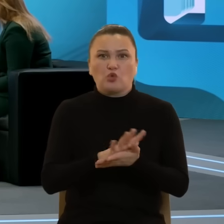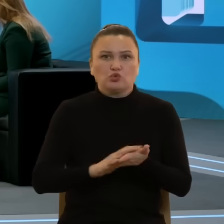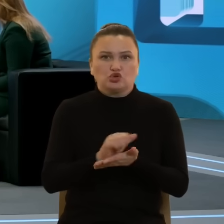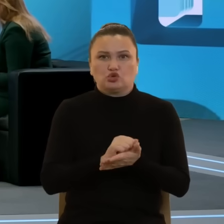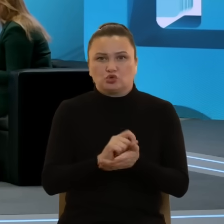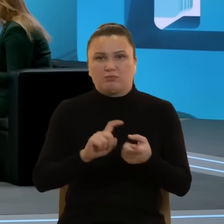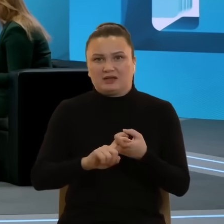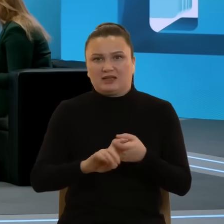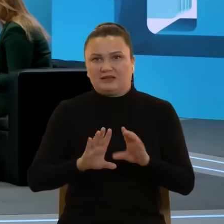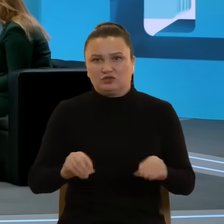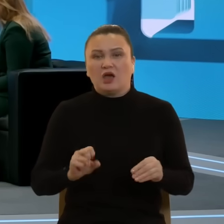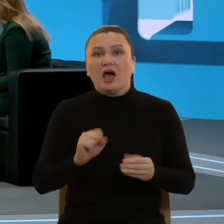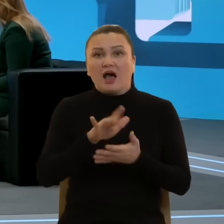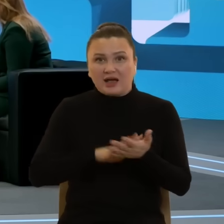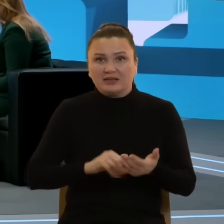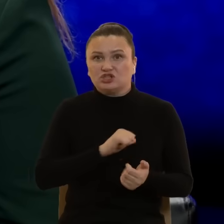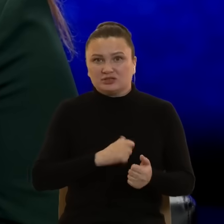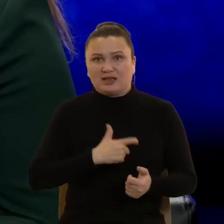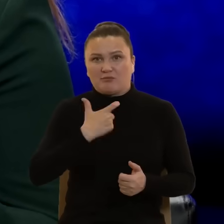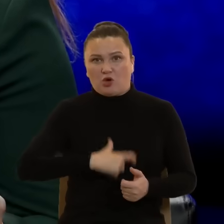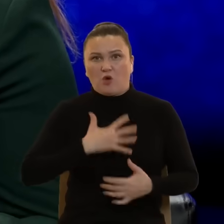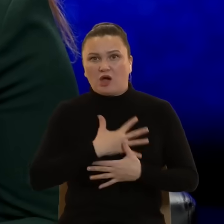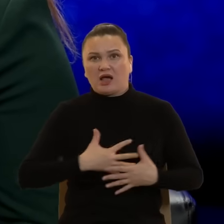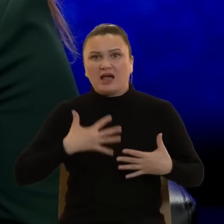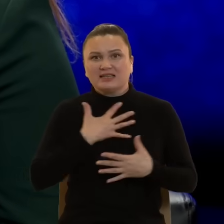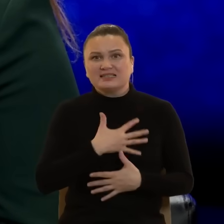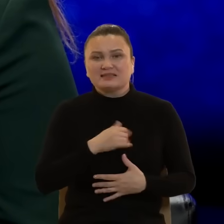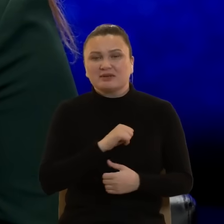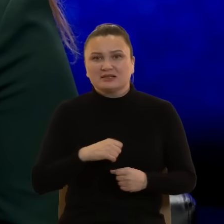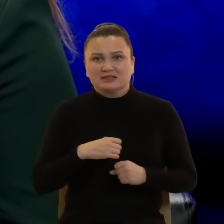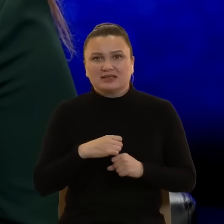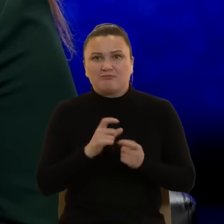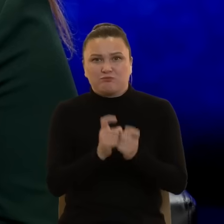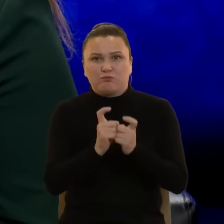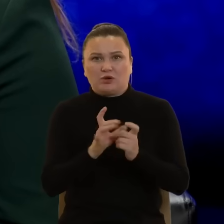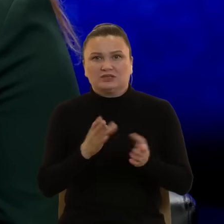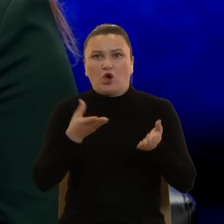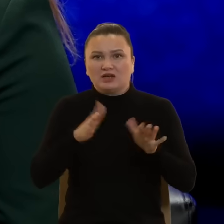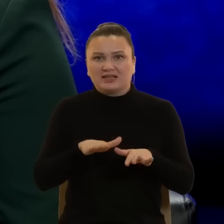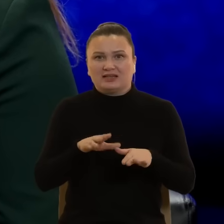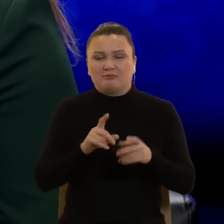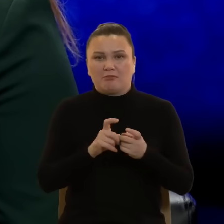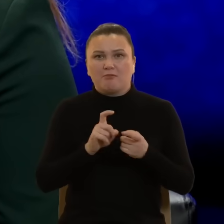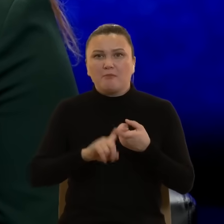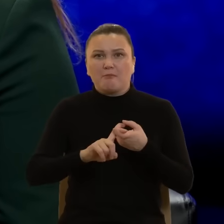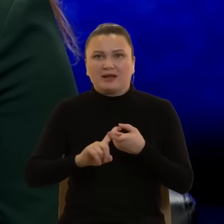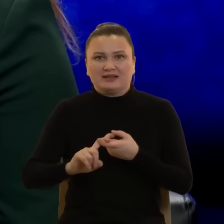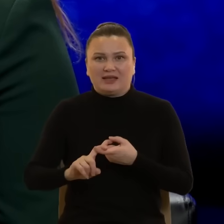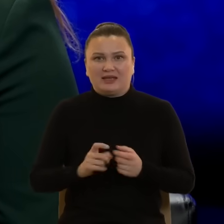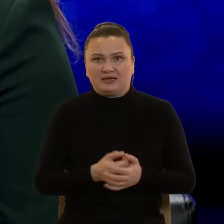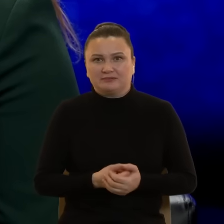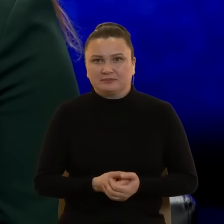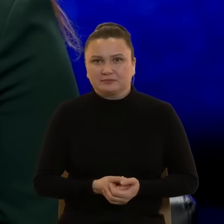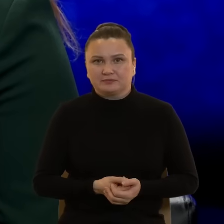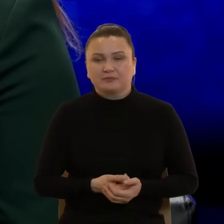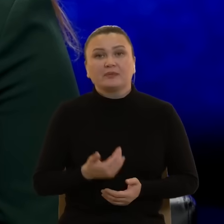работает организм, работает собственная иммунная система, которая справляется с остатками бактерий очень успешно. Вот.